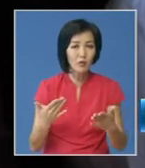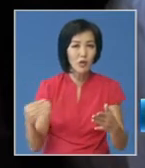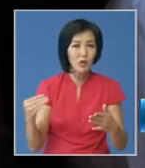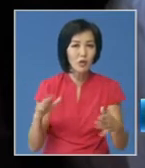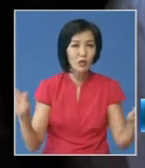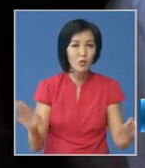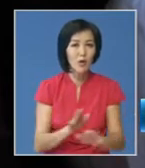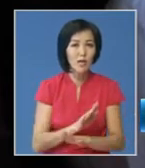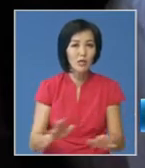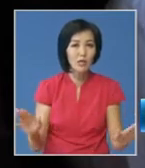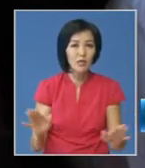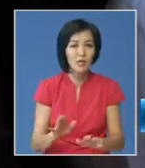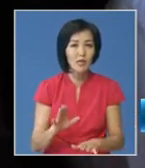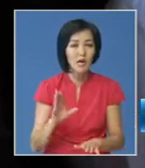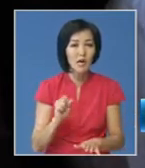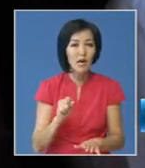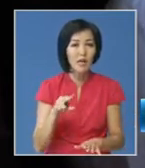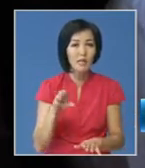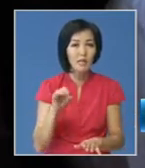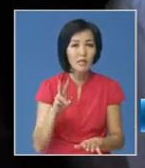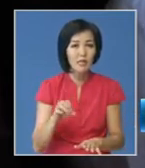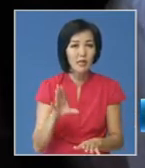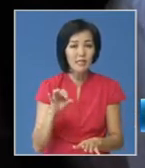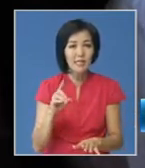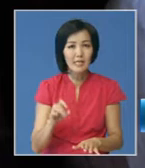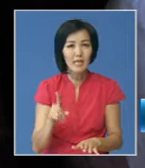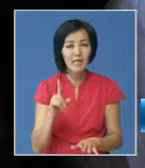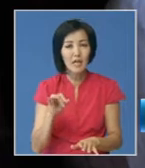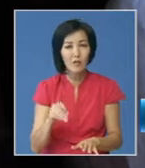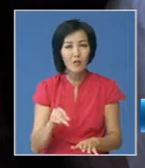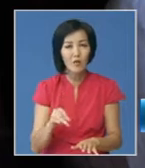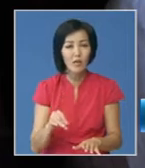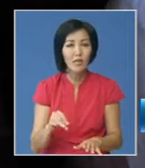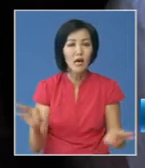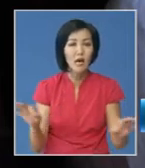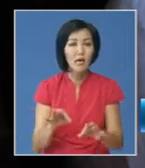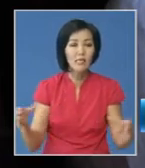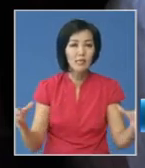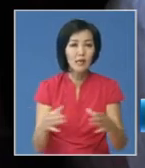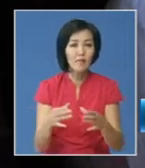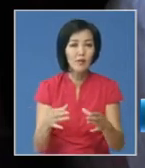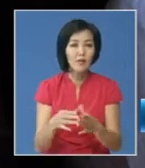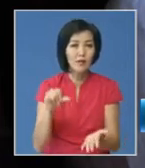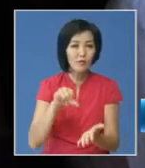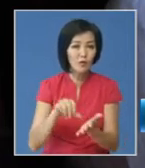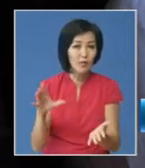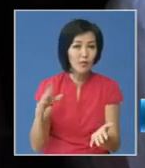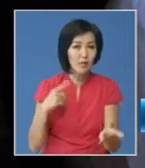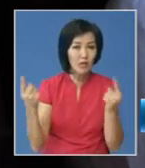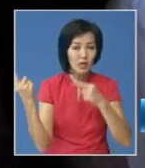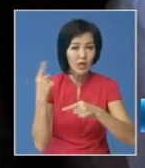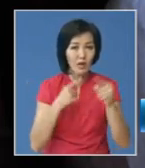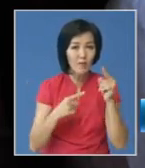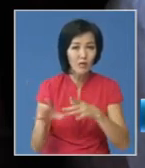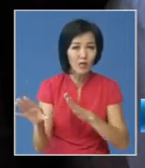аталған кеште Адырна, Сазген, Талдықорған әуендері қатарлы ансамбльдер өнер көрсетті. Дәстүрлі әншілер шығармашылық